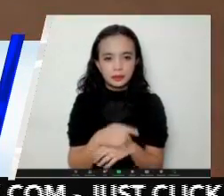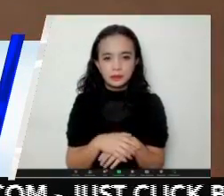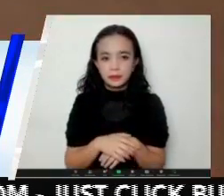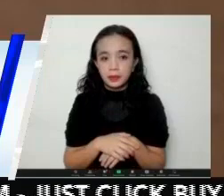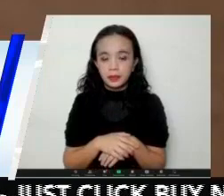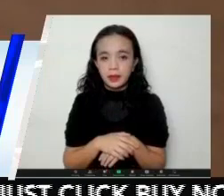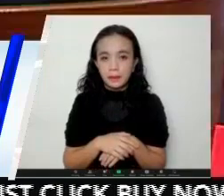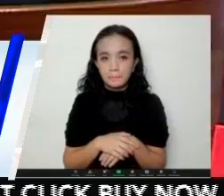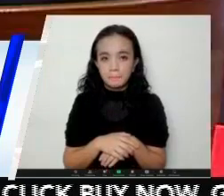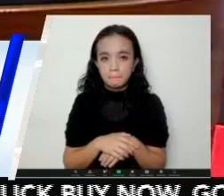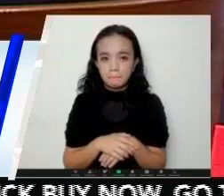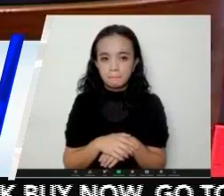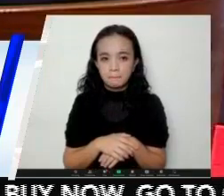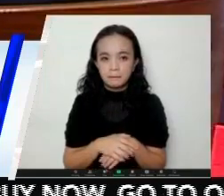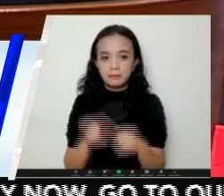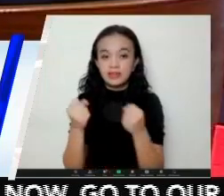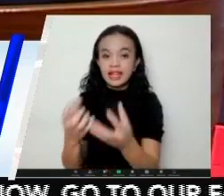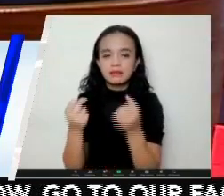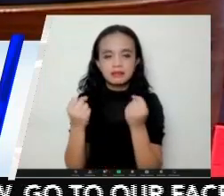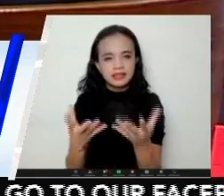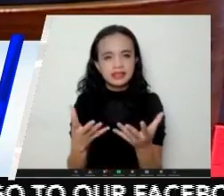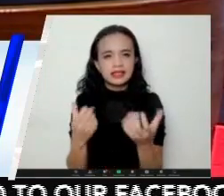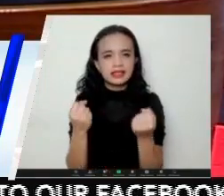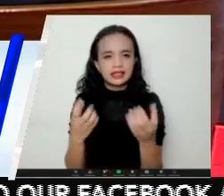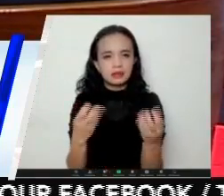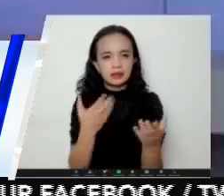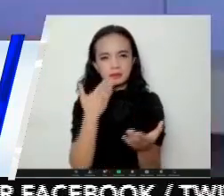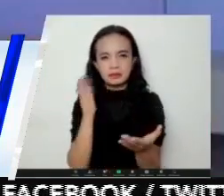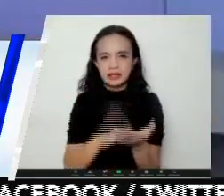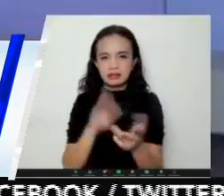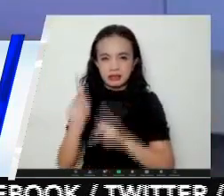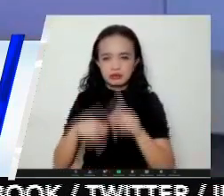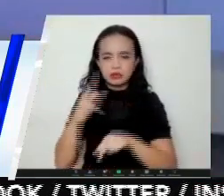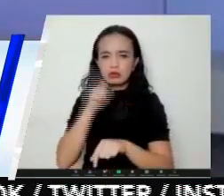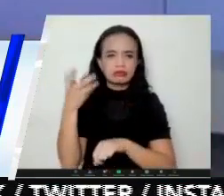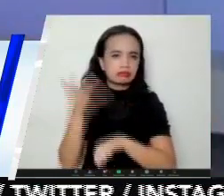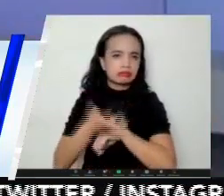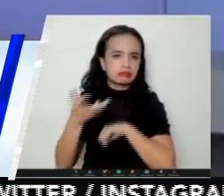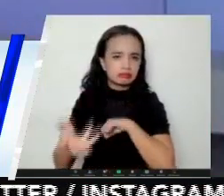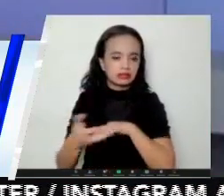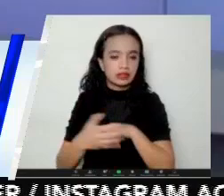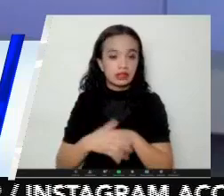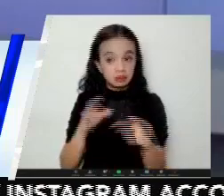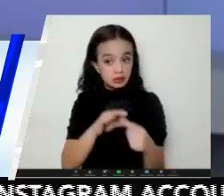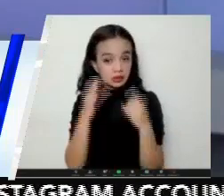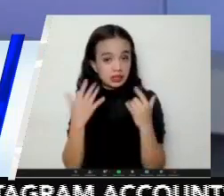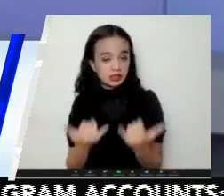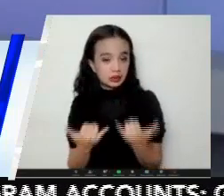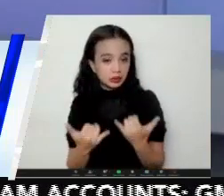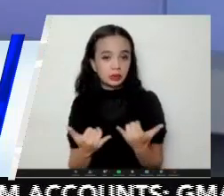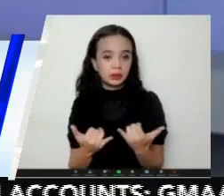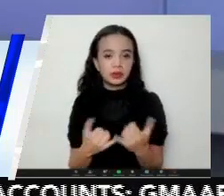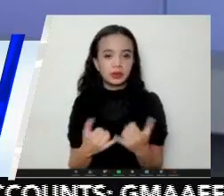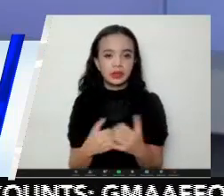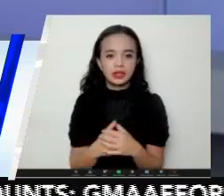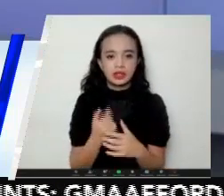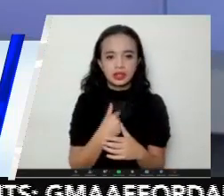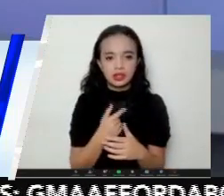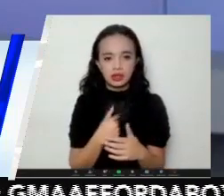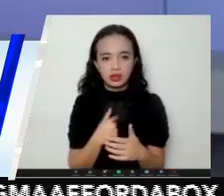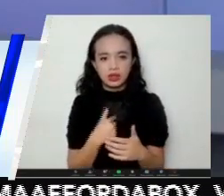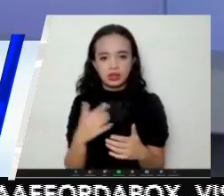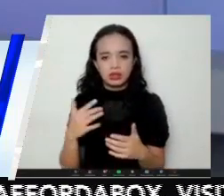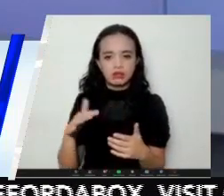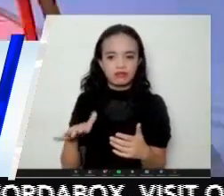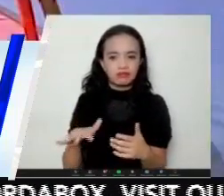Oo. Ang dami ng masasamang tao na lalokohin ka talaga. Lalo ngayon, very very gullible pa naman akong tao, ganun. So ngayon,